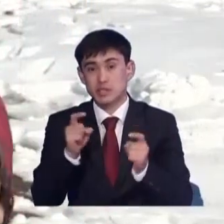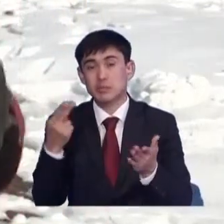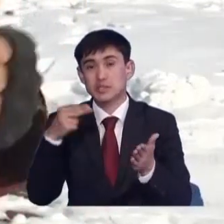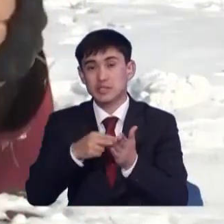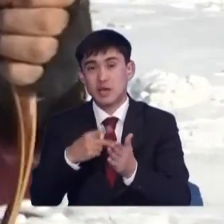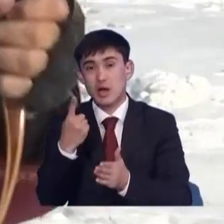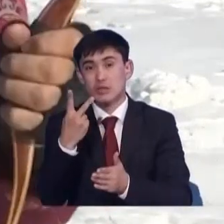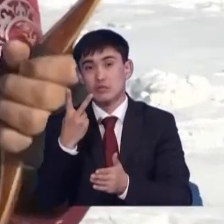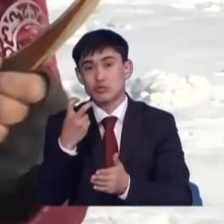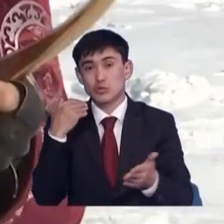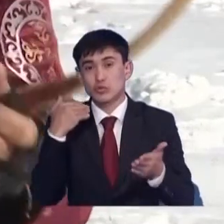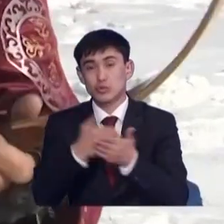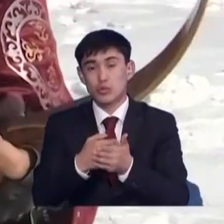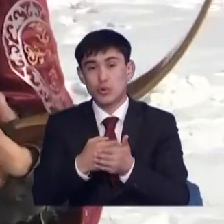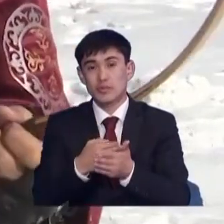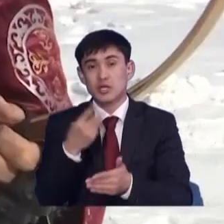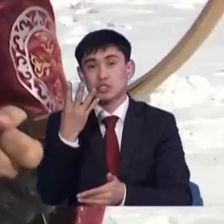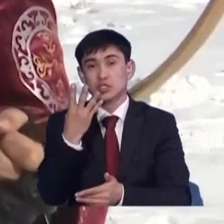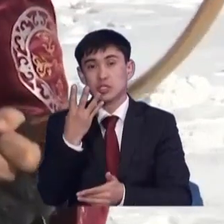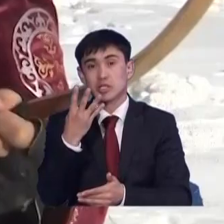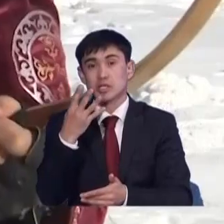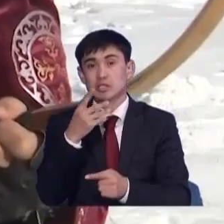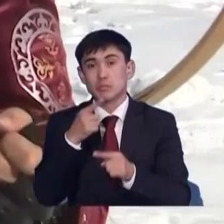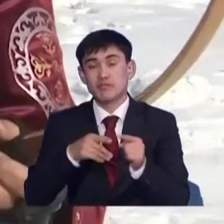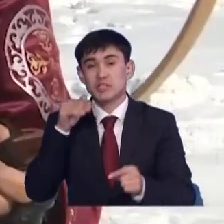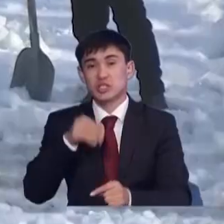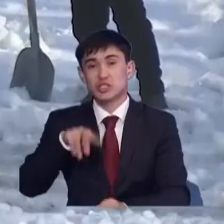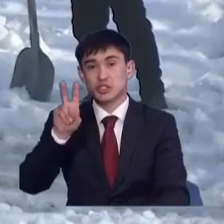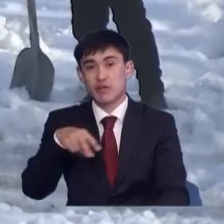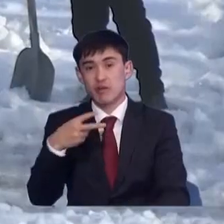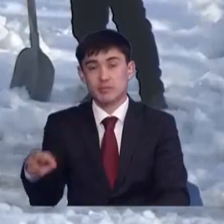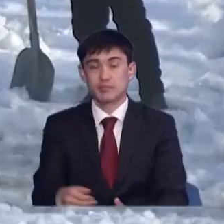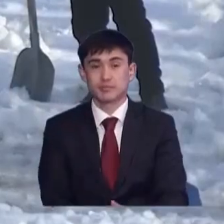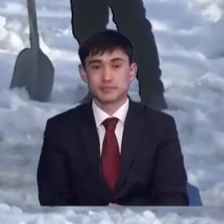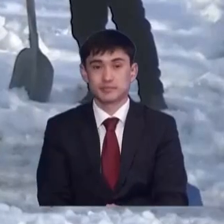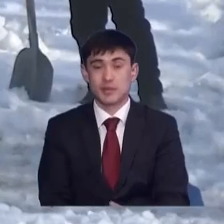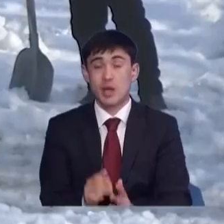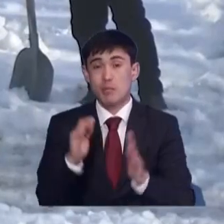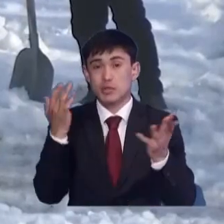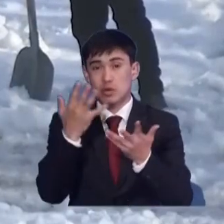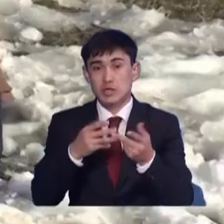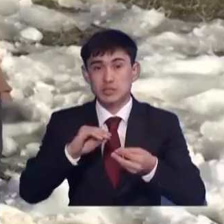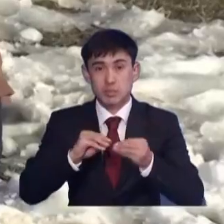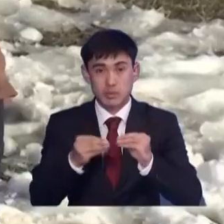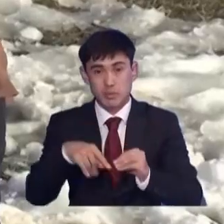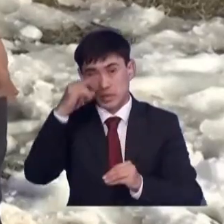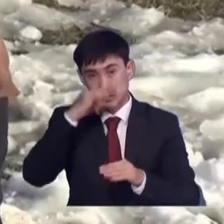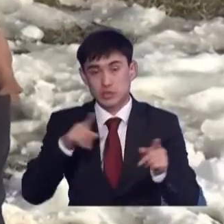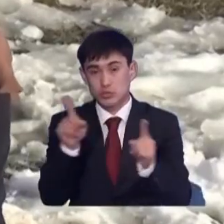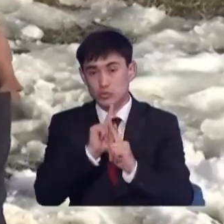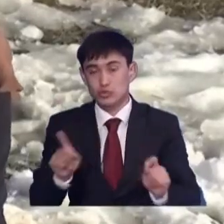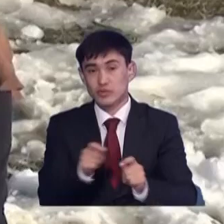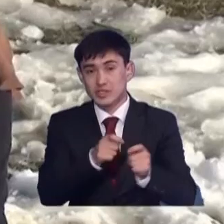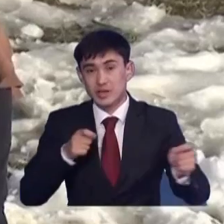цене от 200 до 4500 евро. Несмотря на большое количество проблем, казахское искусство